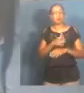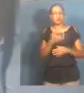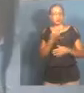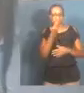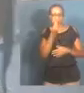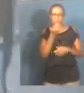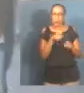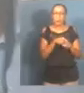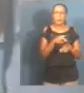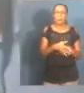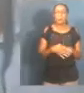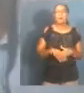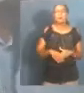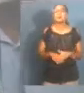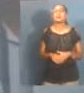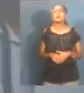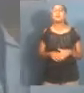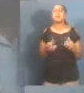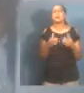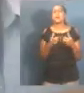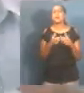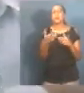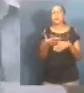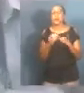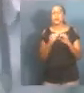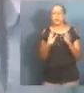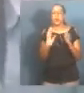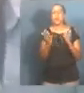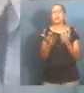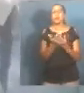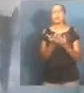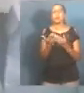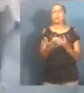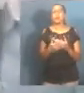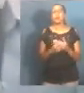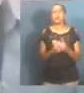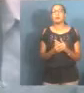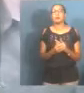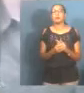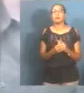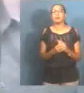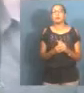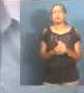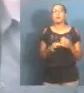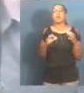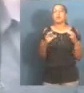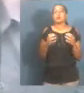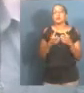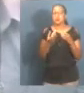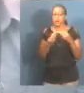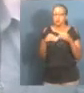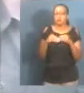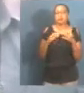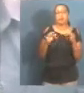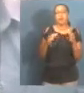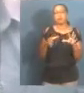par des exemples. Par exemple, dans l'amendement du collègue rapporteur, il dit « Ajoutons la formation professionnelle ». Chers